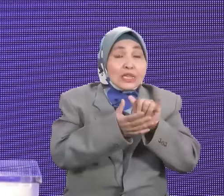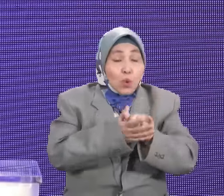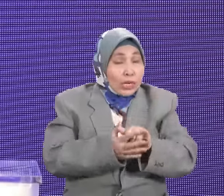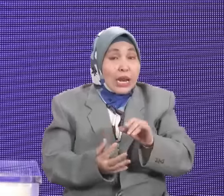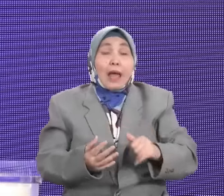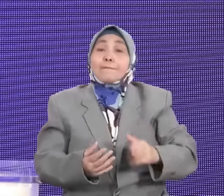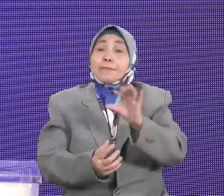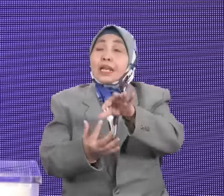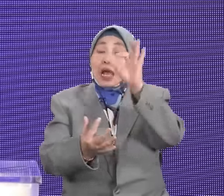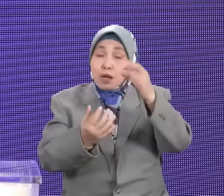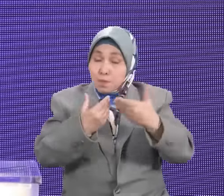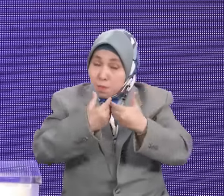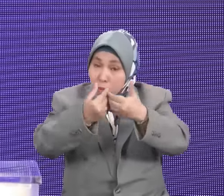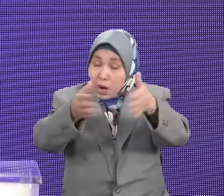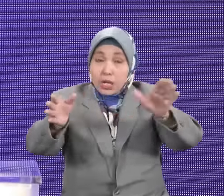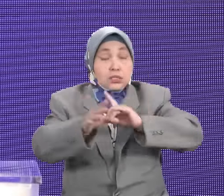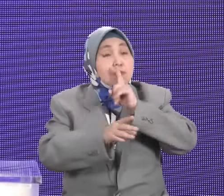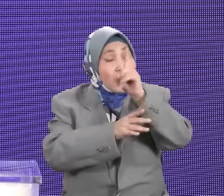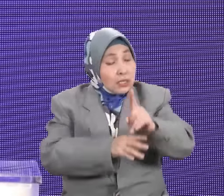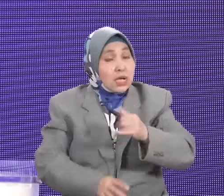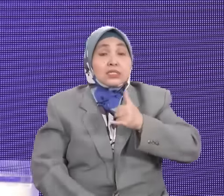beritahu pada dunia bahwa sebenarnya